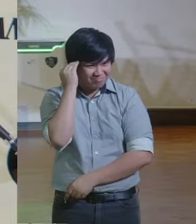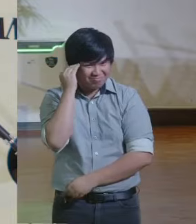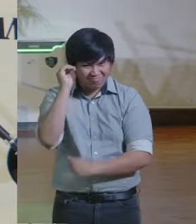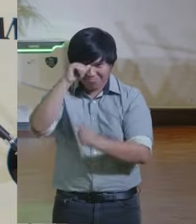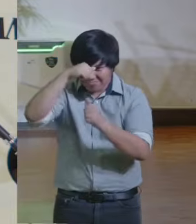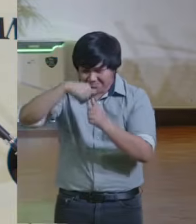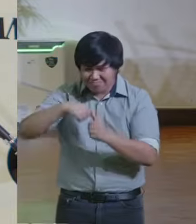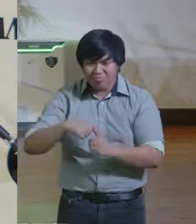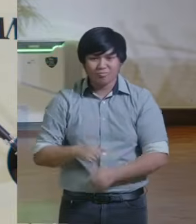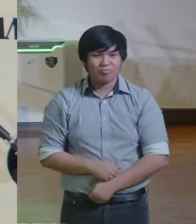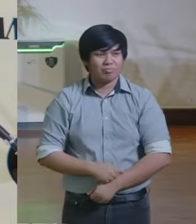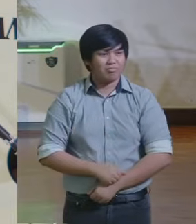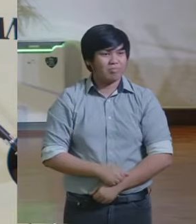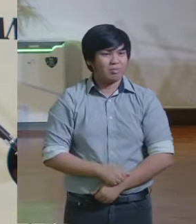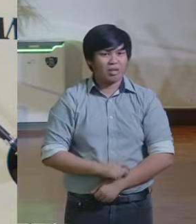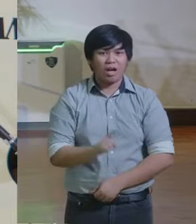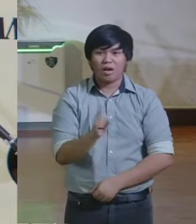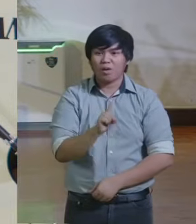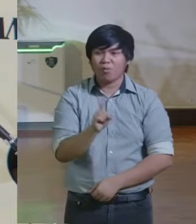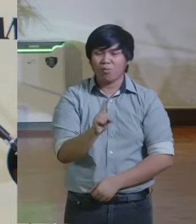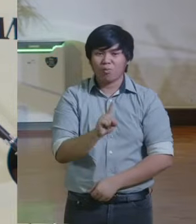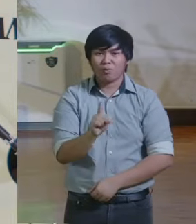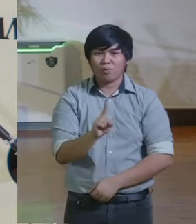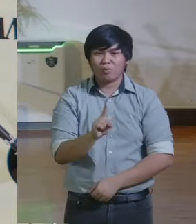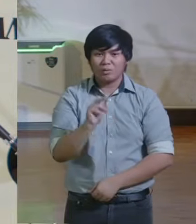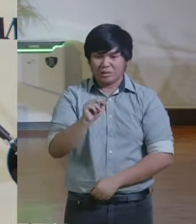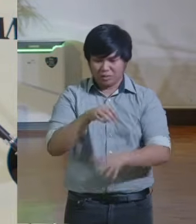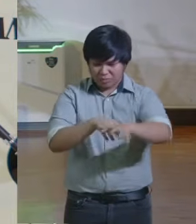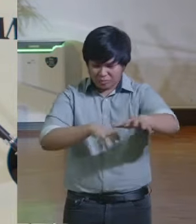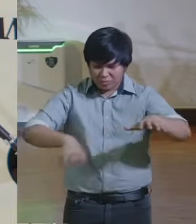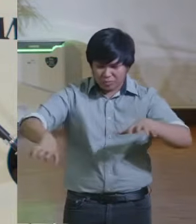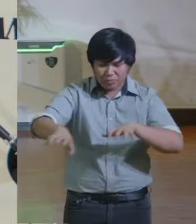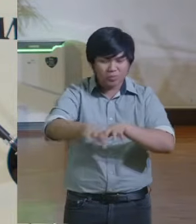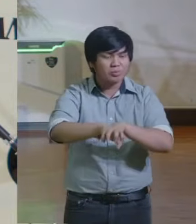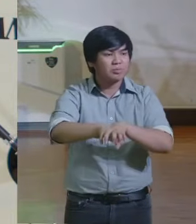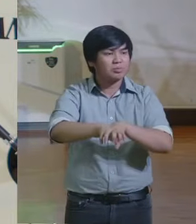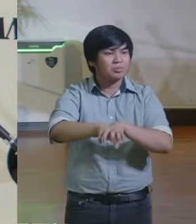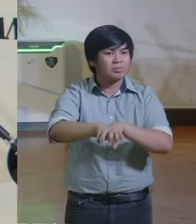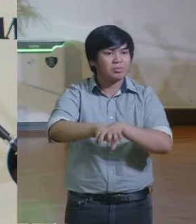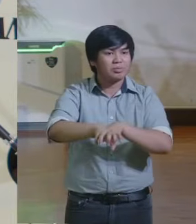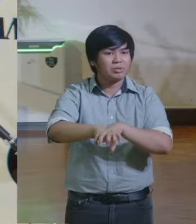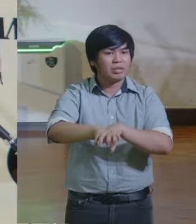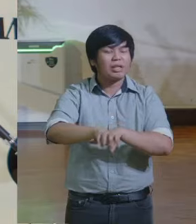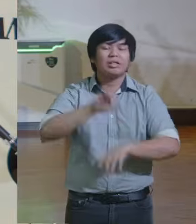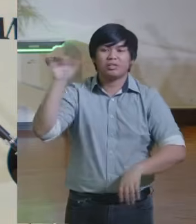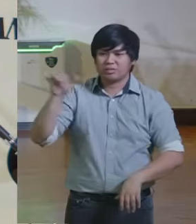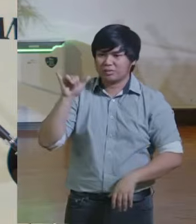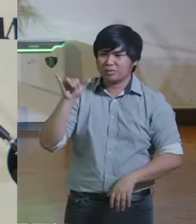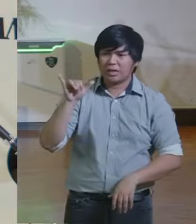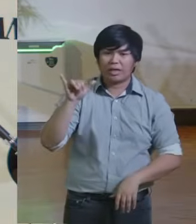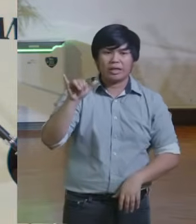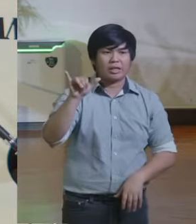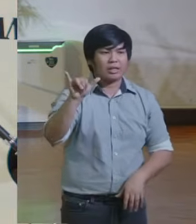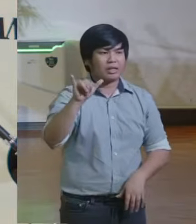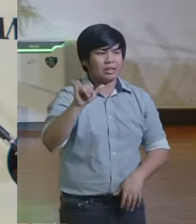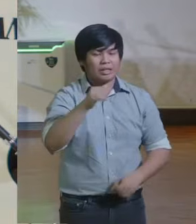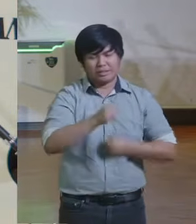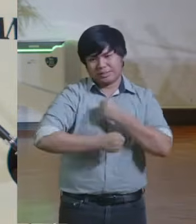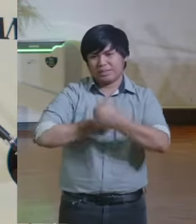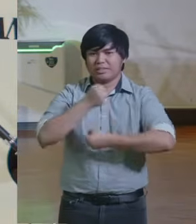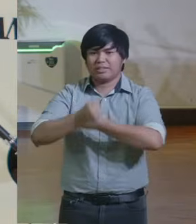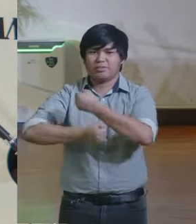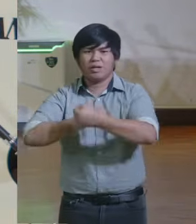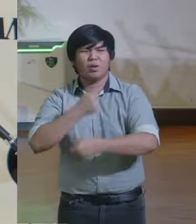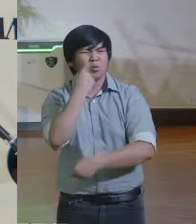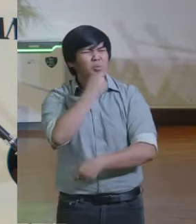At ang requirement po nito ay sinless eternal sacrifice. Kaya makikita nyo, sino ba ang pwedeng mamatay para sa ating